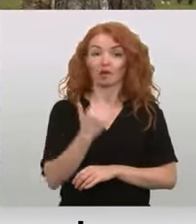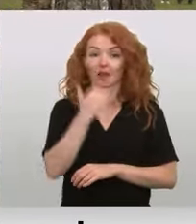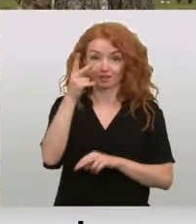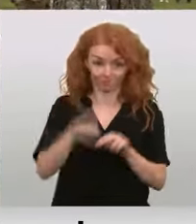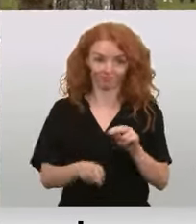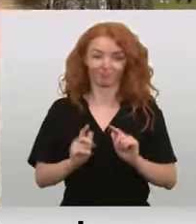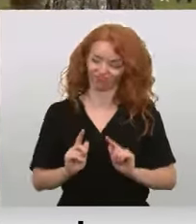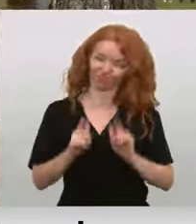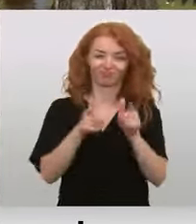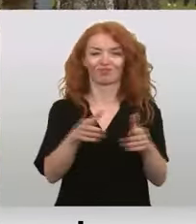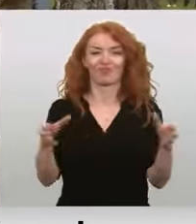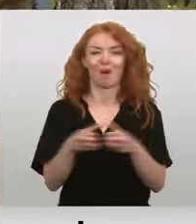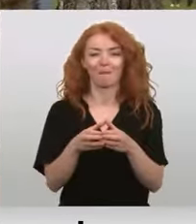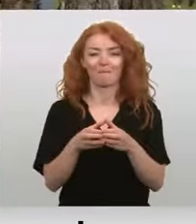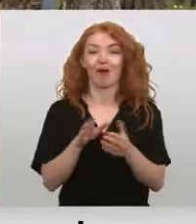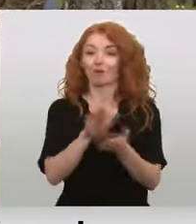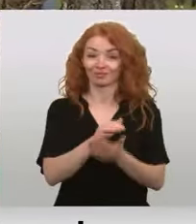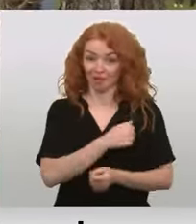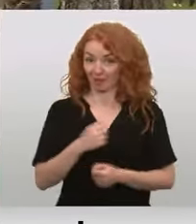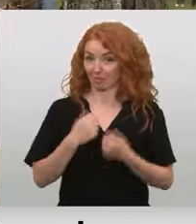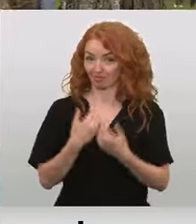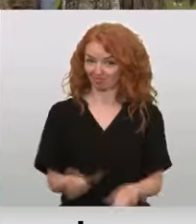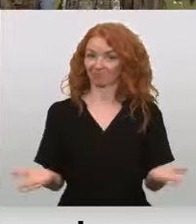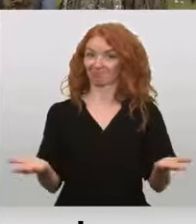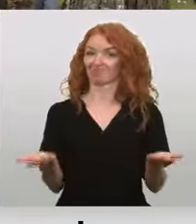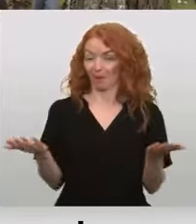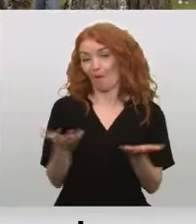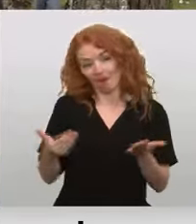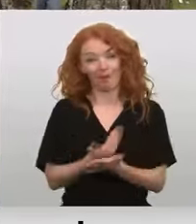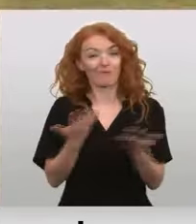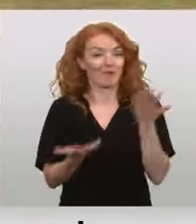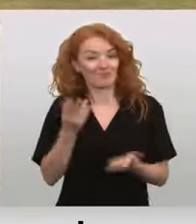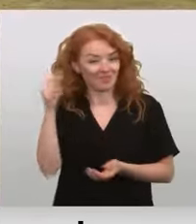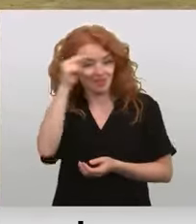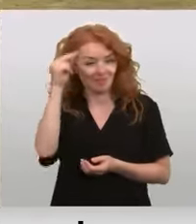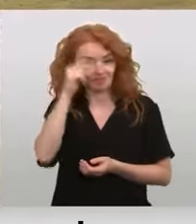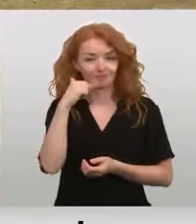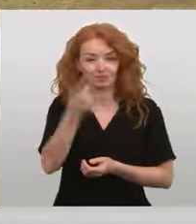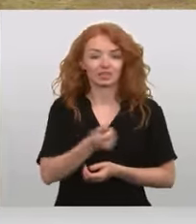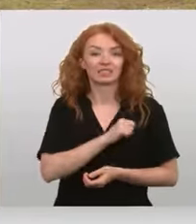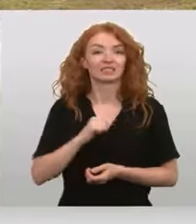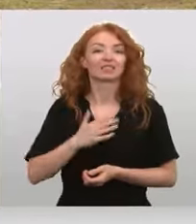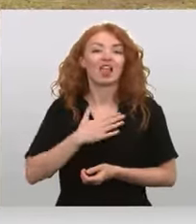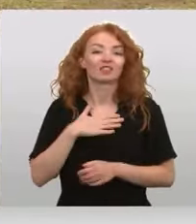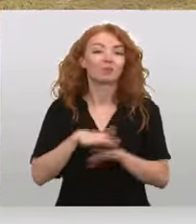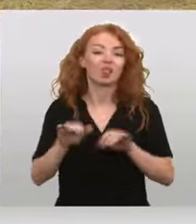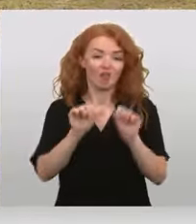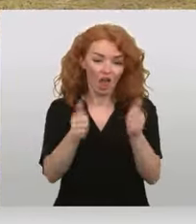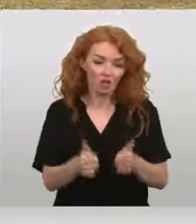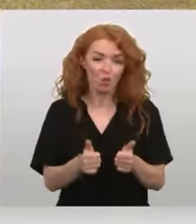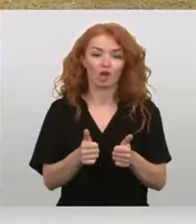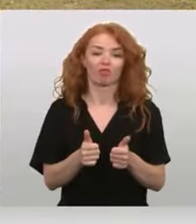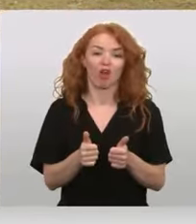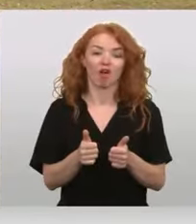Klases iesim kopā uz armiju un kaut ko jaunu varbūt iemācīsimies. Tā sevis pilnveidošana,